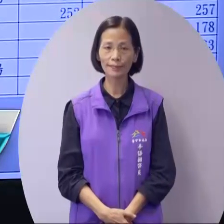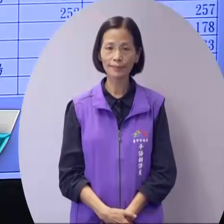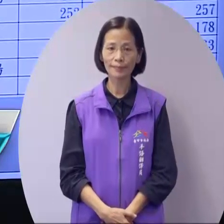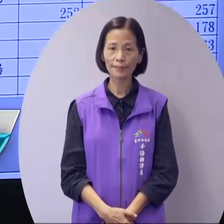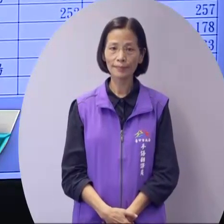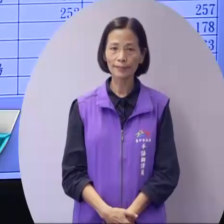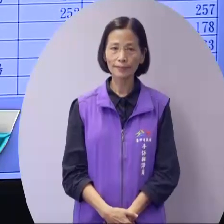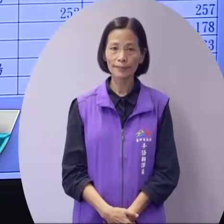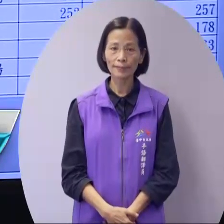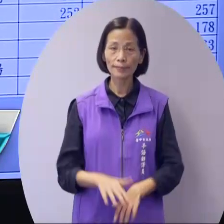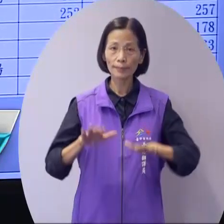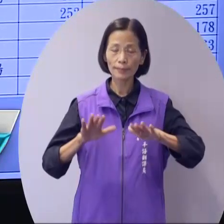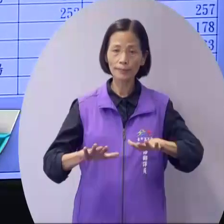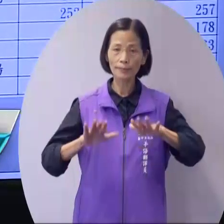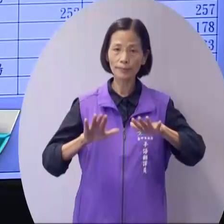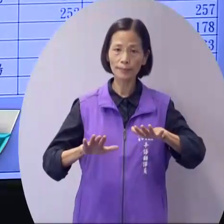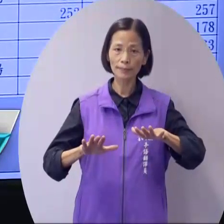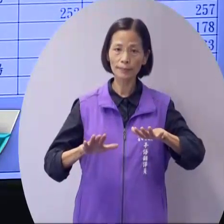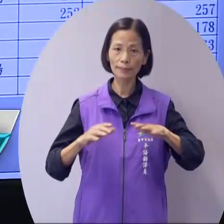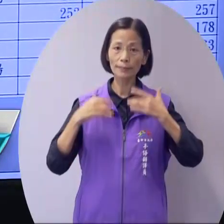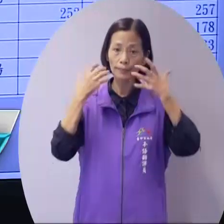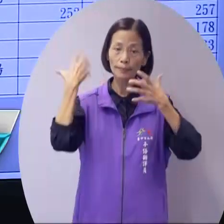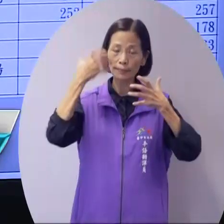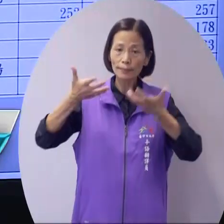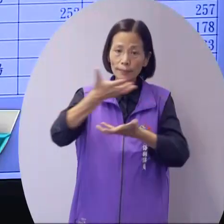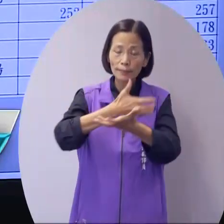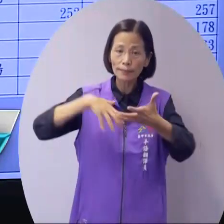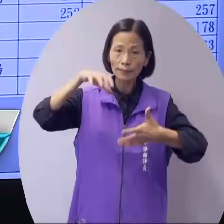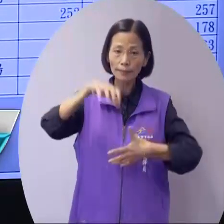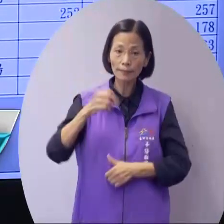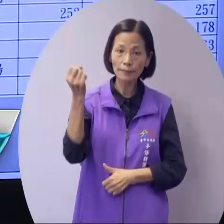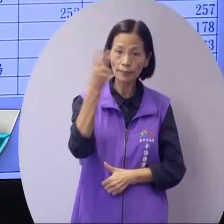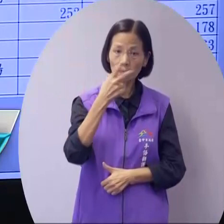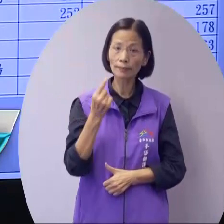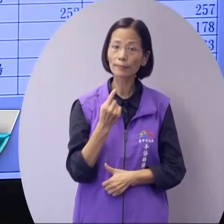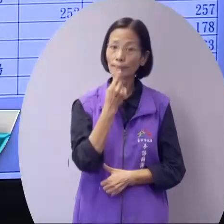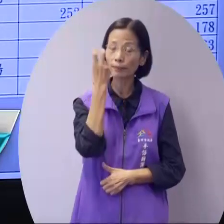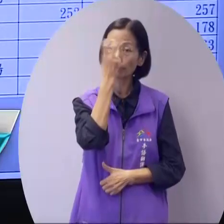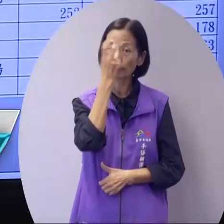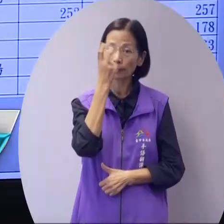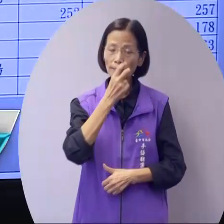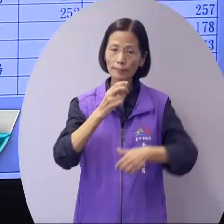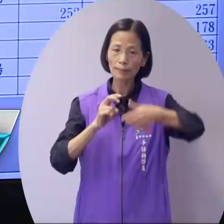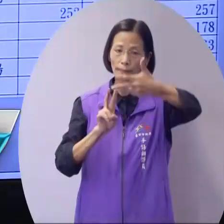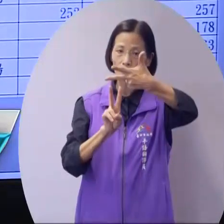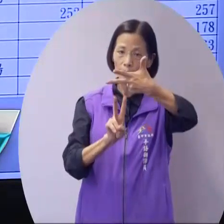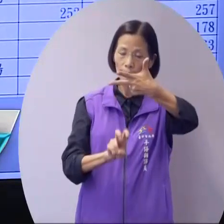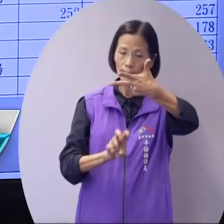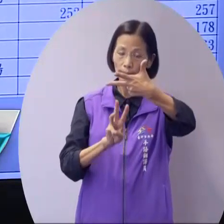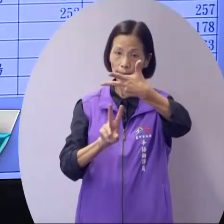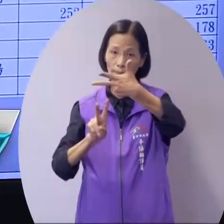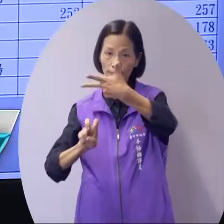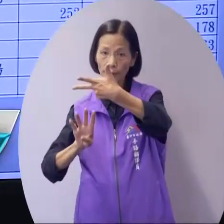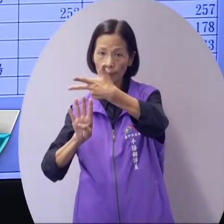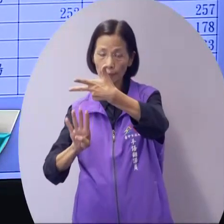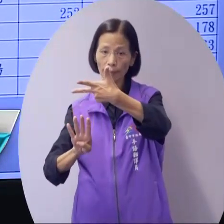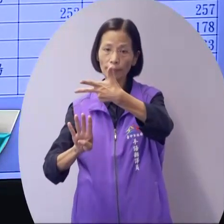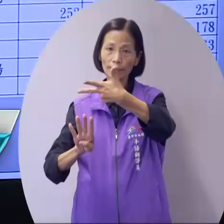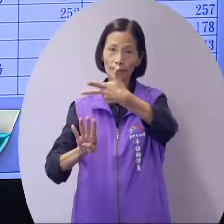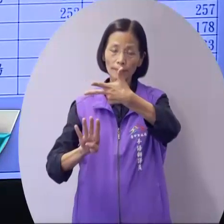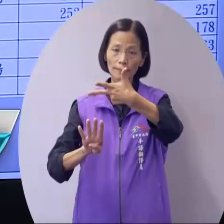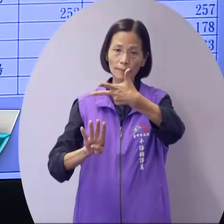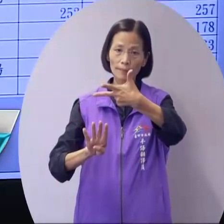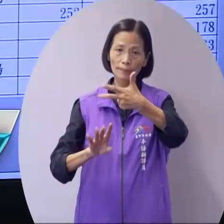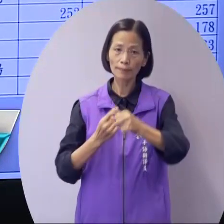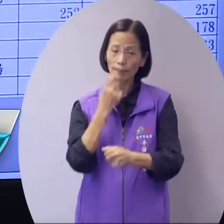目前本局呢已经办理过7大批发市场的预防线的快筛作业，在6月23、24，